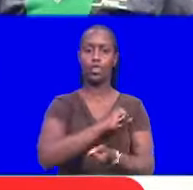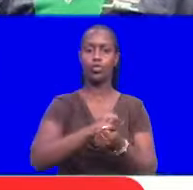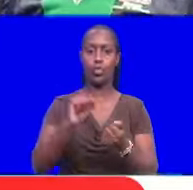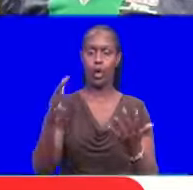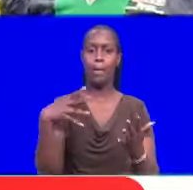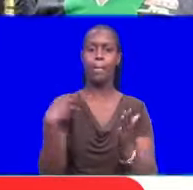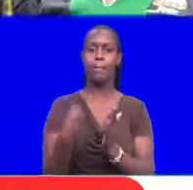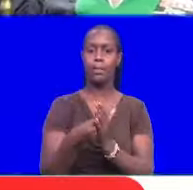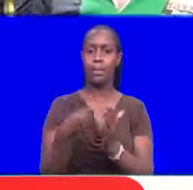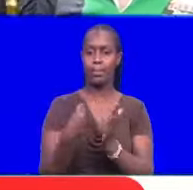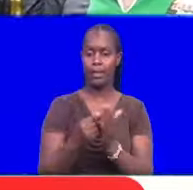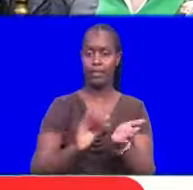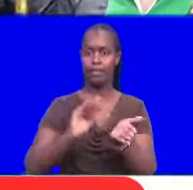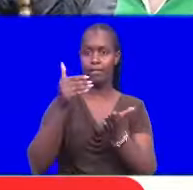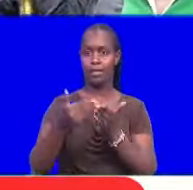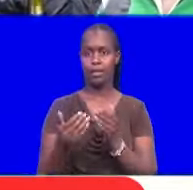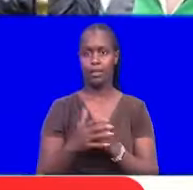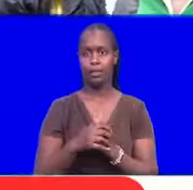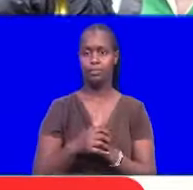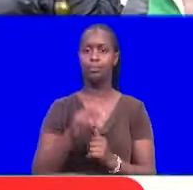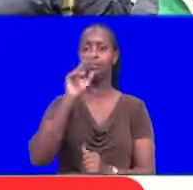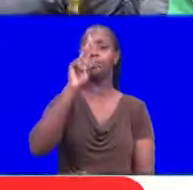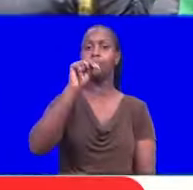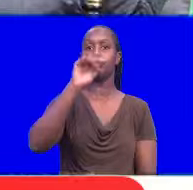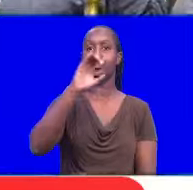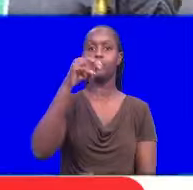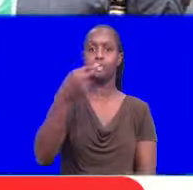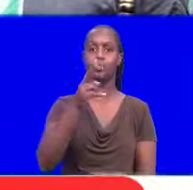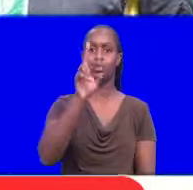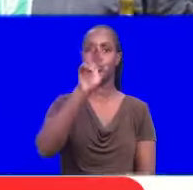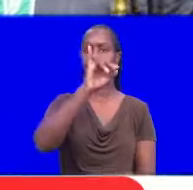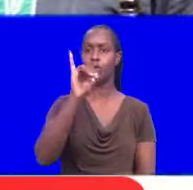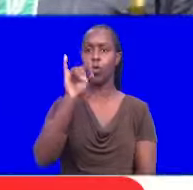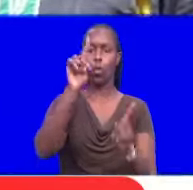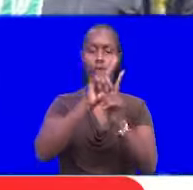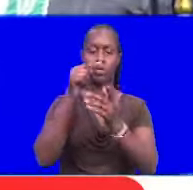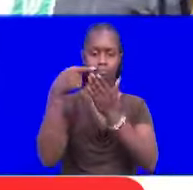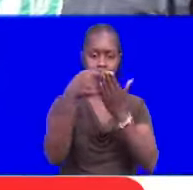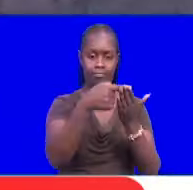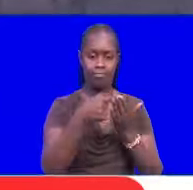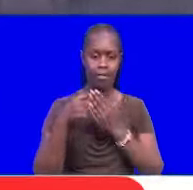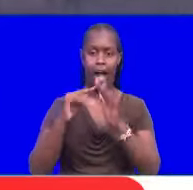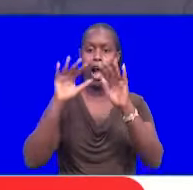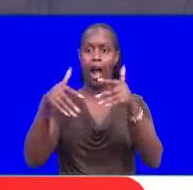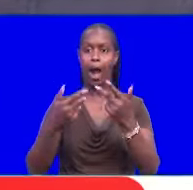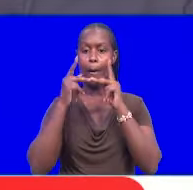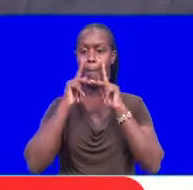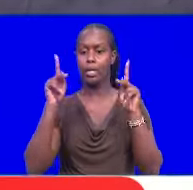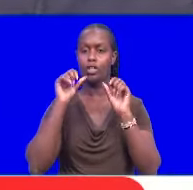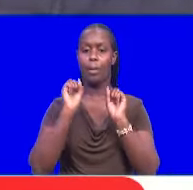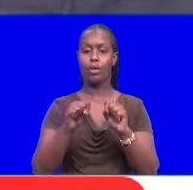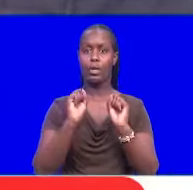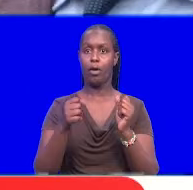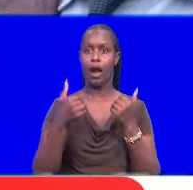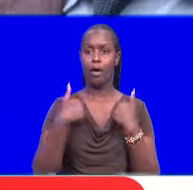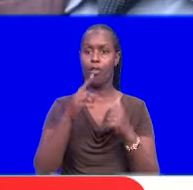Haya yanajiri kipindi ambacho baraza la wazee wa Njuri Ncheke lilikuwa kwenye mchakato wa kuleta amani Meru, amri hiyo wakipewa